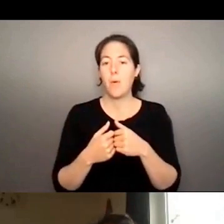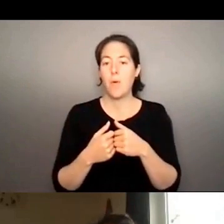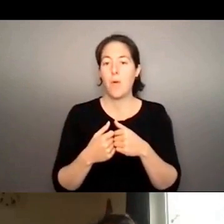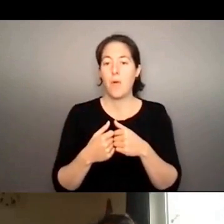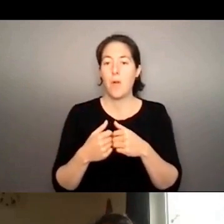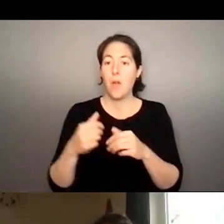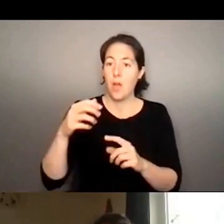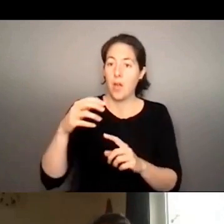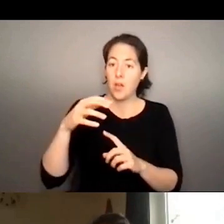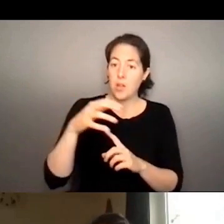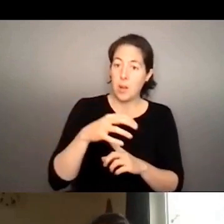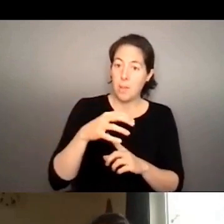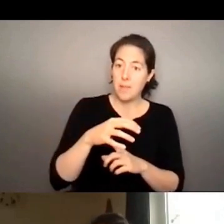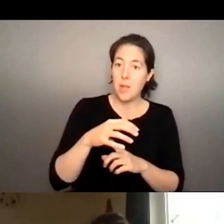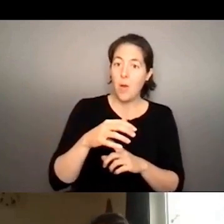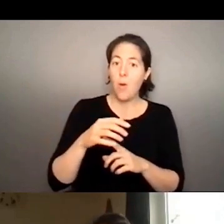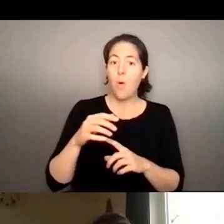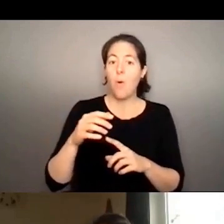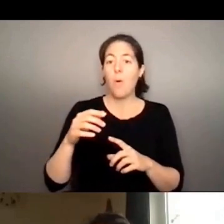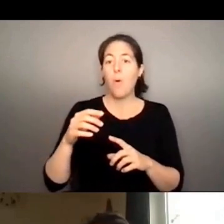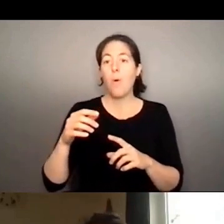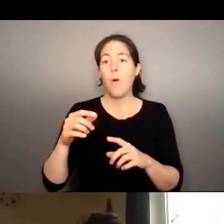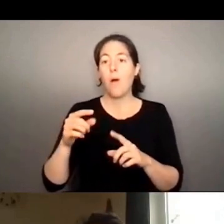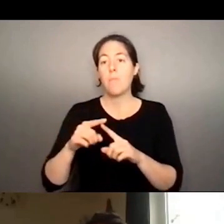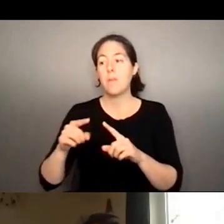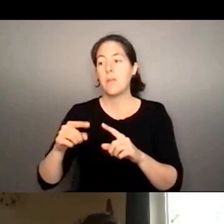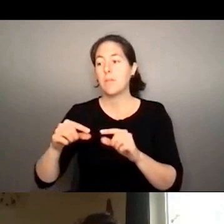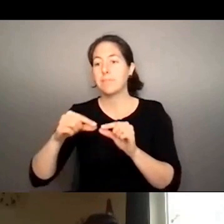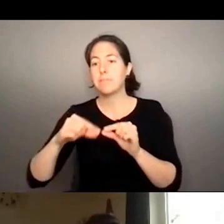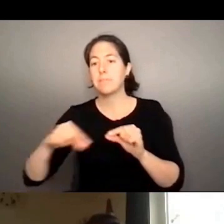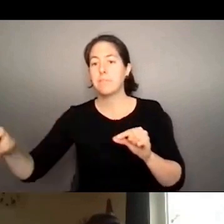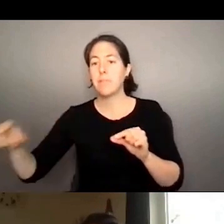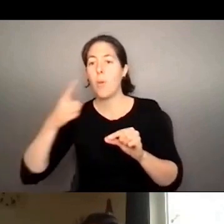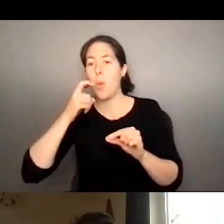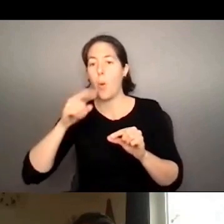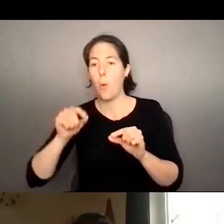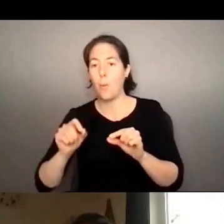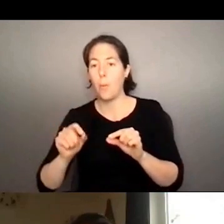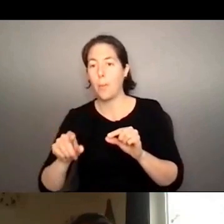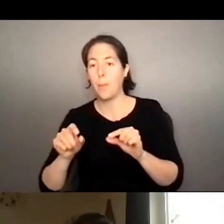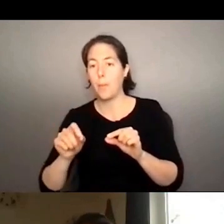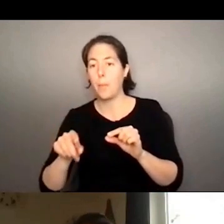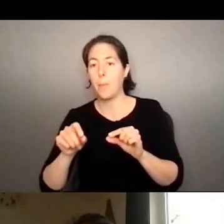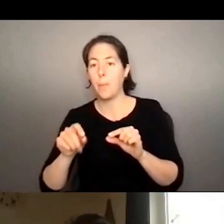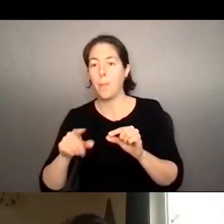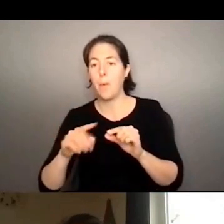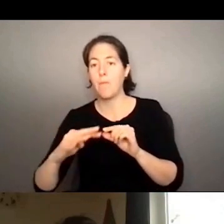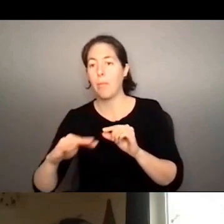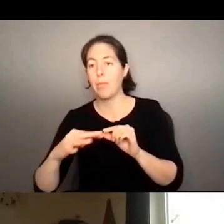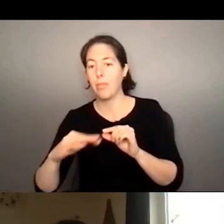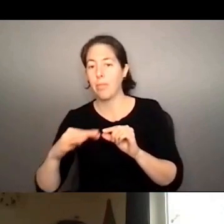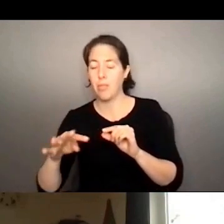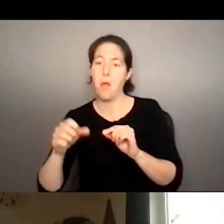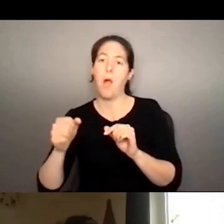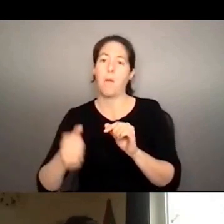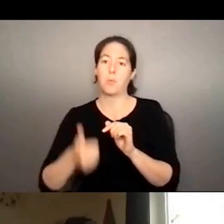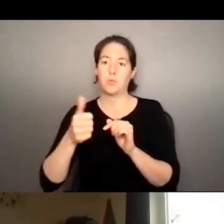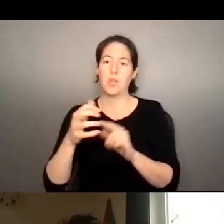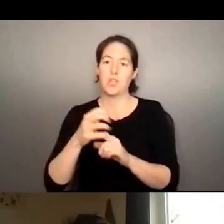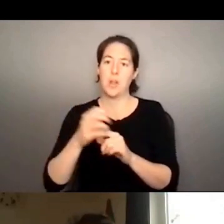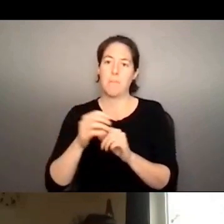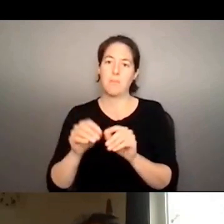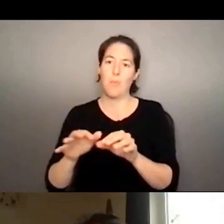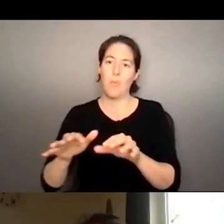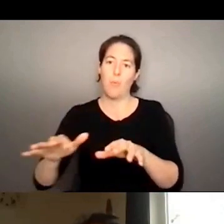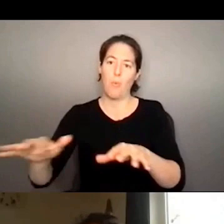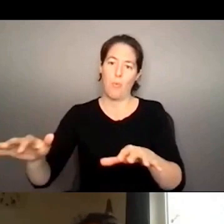a des fuites d'eau dans les arrosoirs, des choses comme ça, on va voir beaucoup de mycélium s'installer là, puis de là, pouvoir